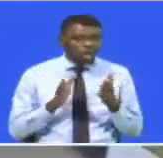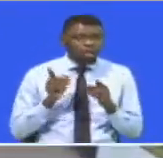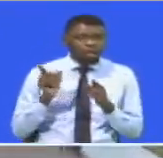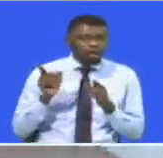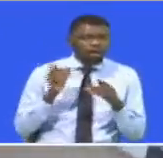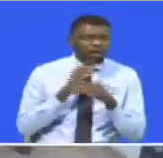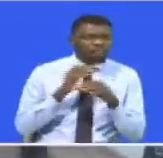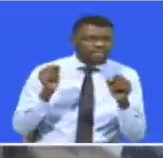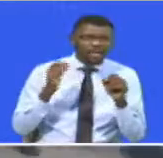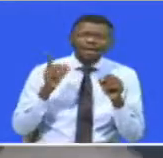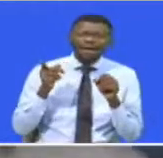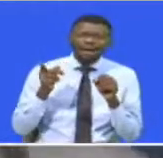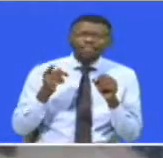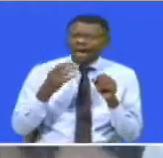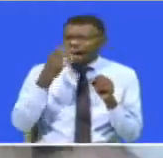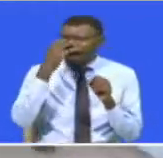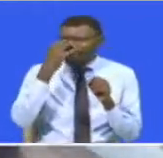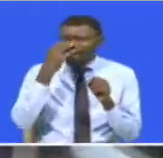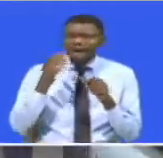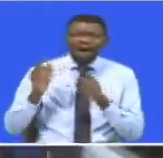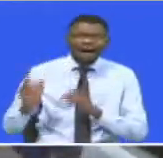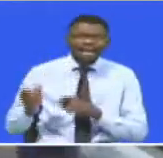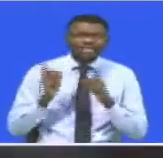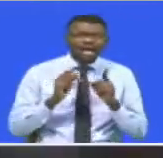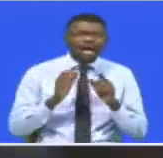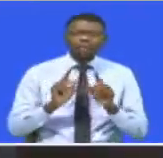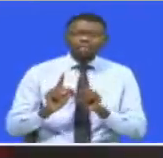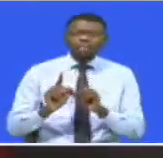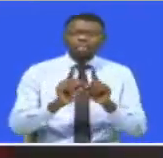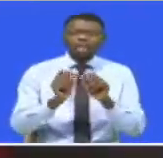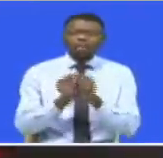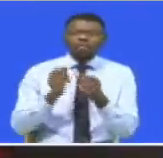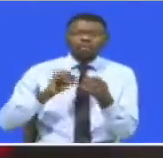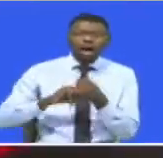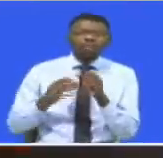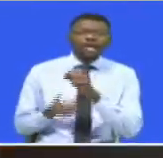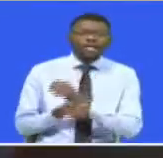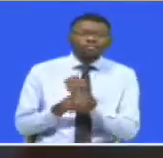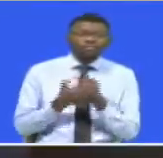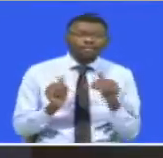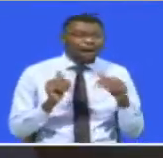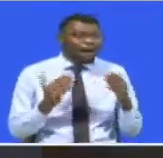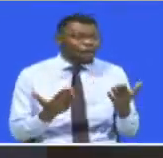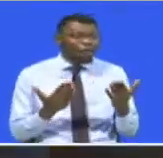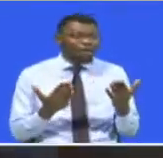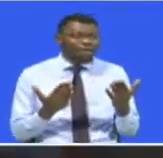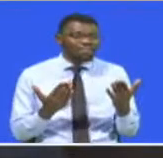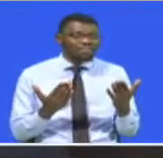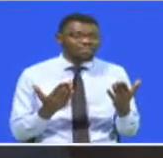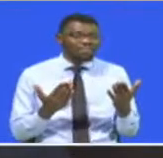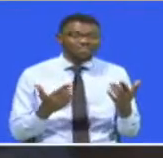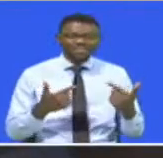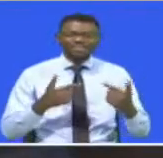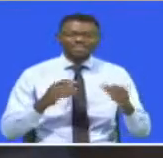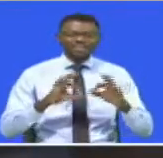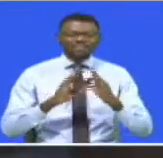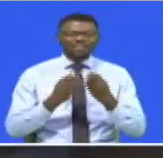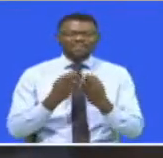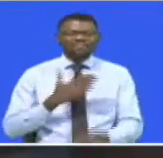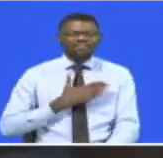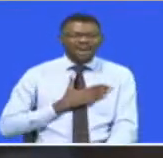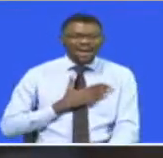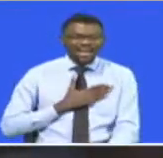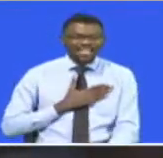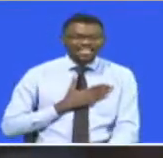Hasla anaeleza jinsi anavyotembea na mkewe hubalake la moyo. Kwa niaba ya familia